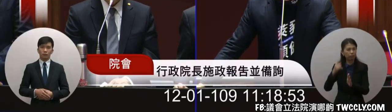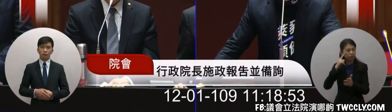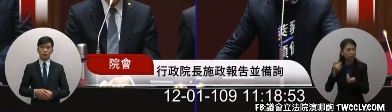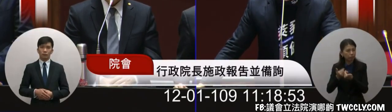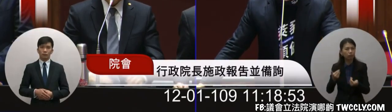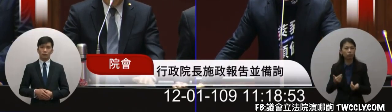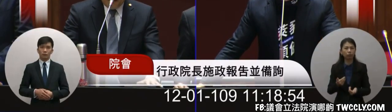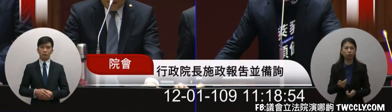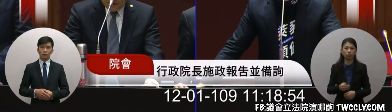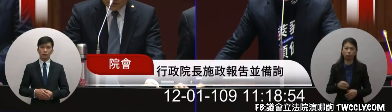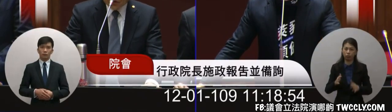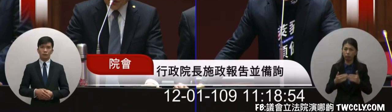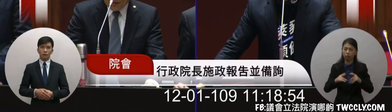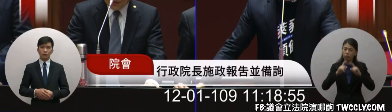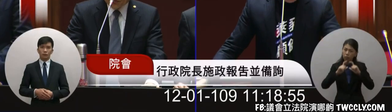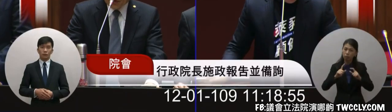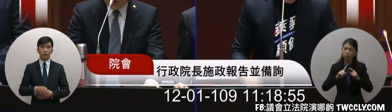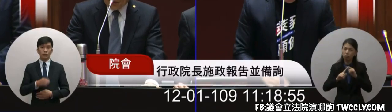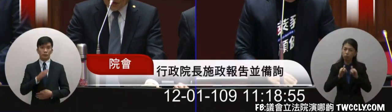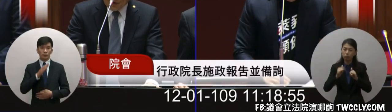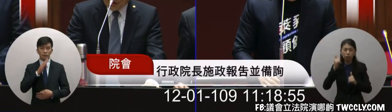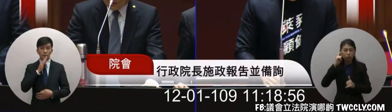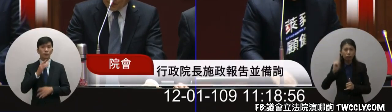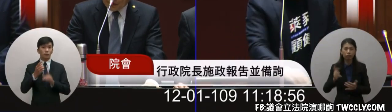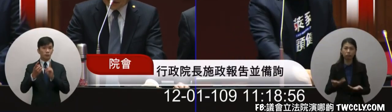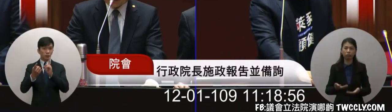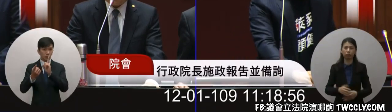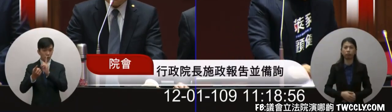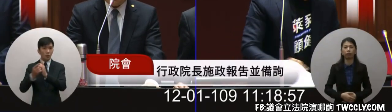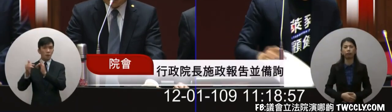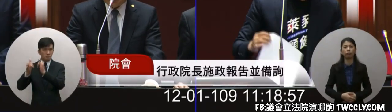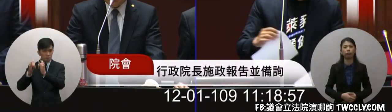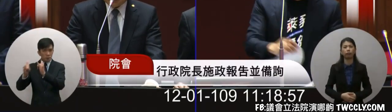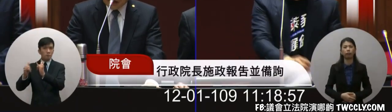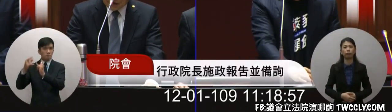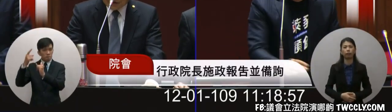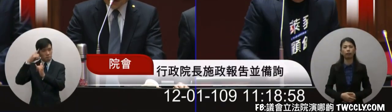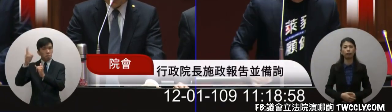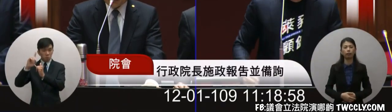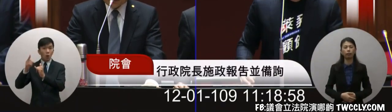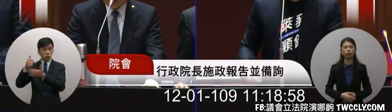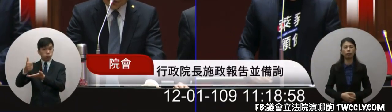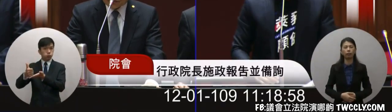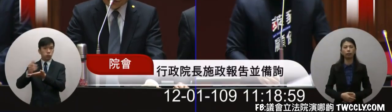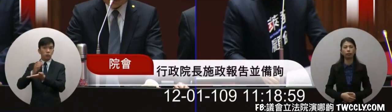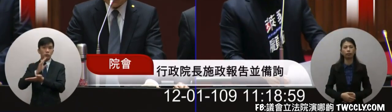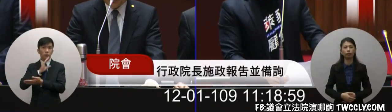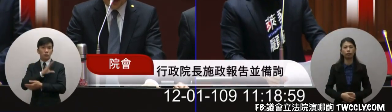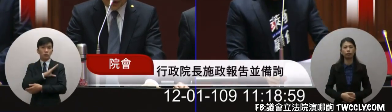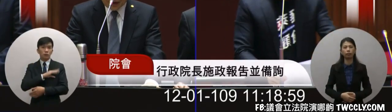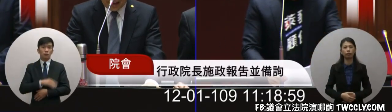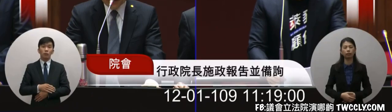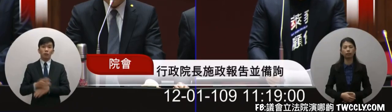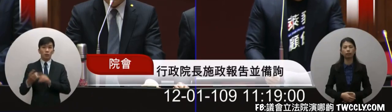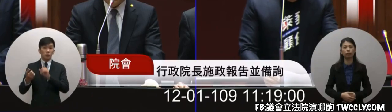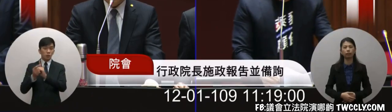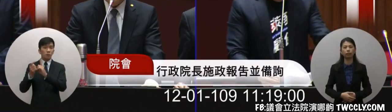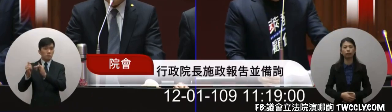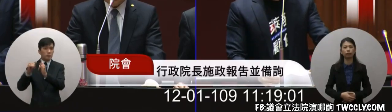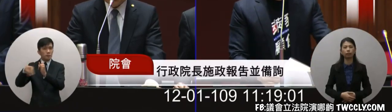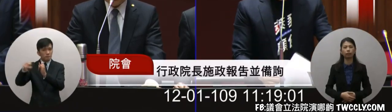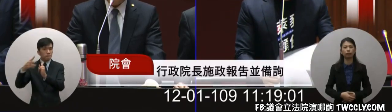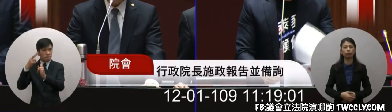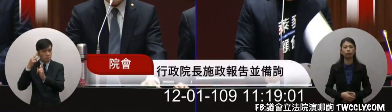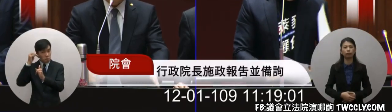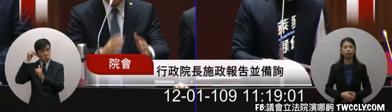要不要回应一下民意？ 是我们对于民意非常尊重，而且我们很重视人民的感觉。